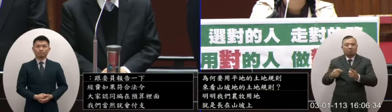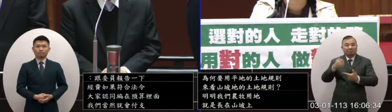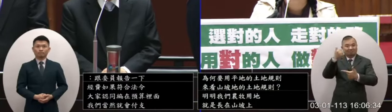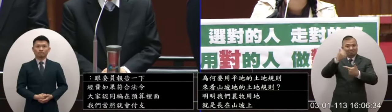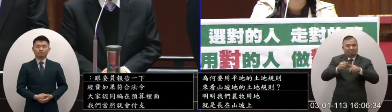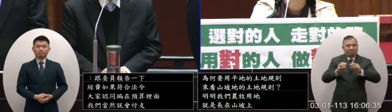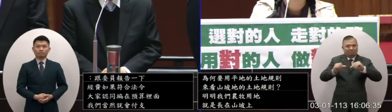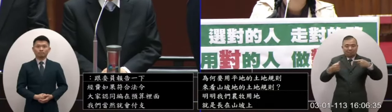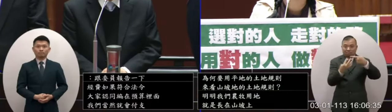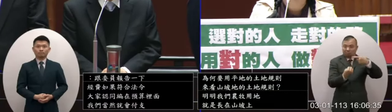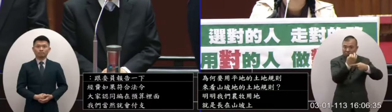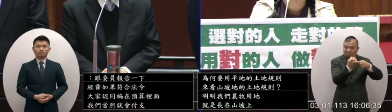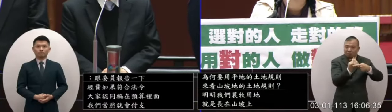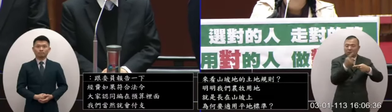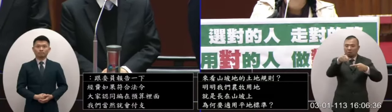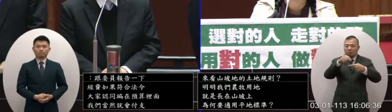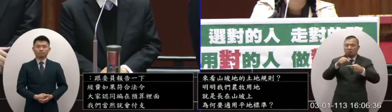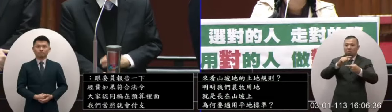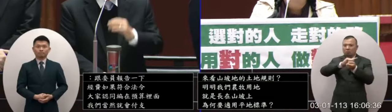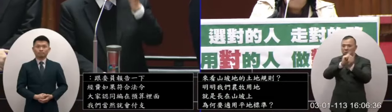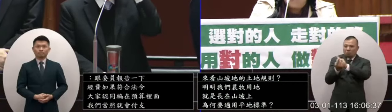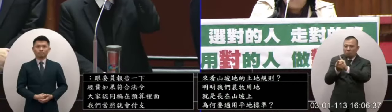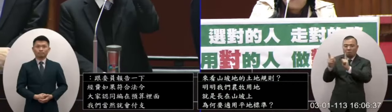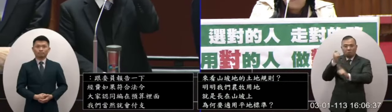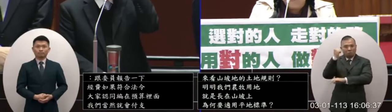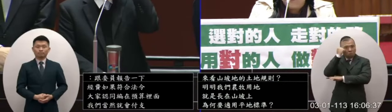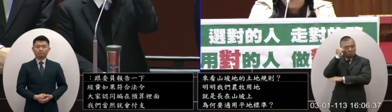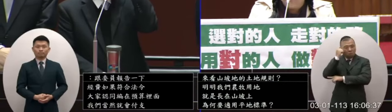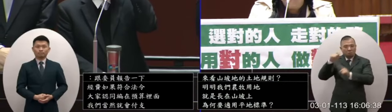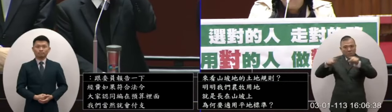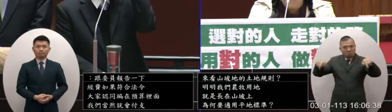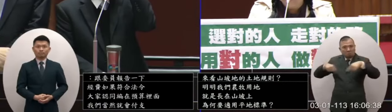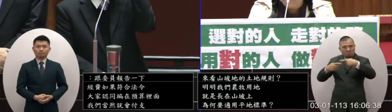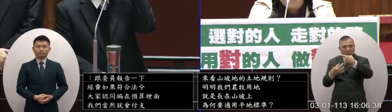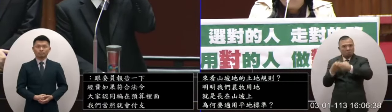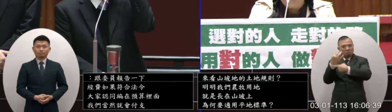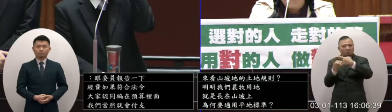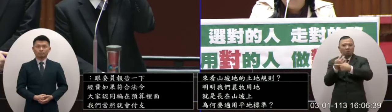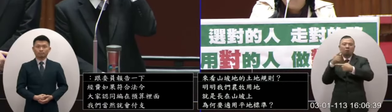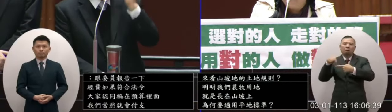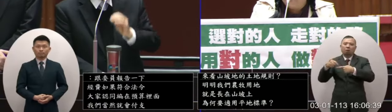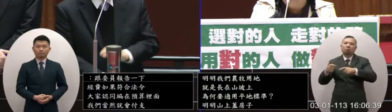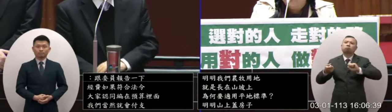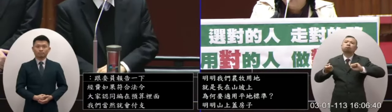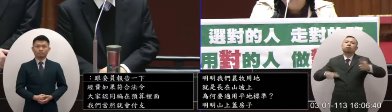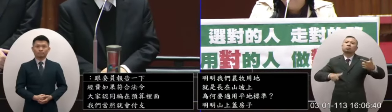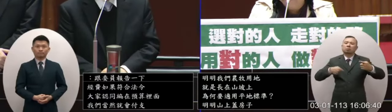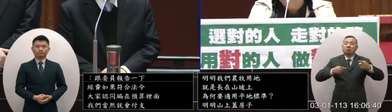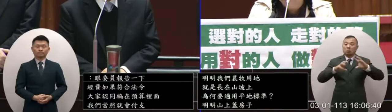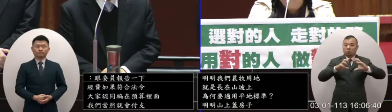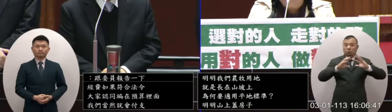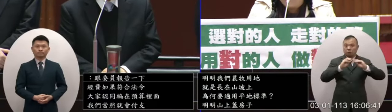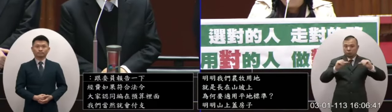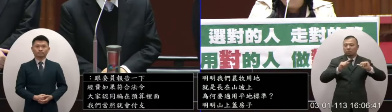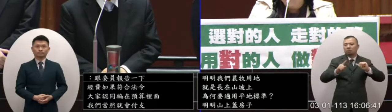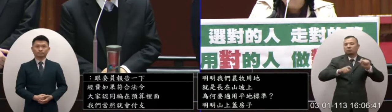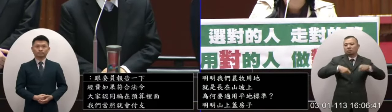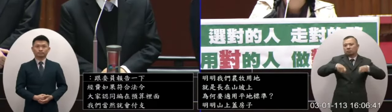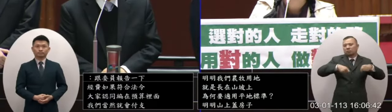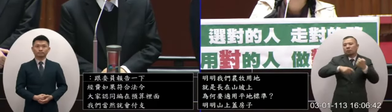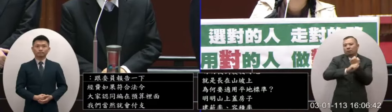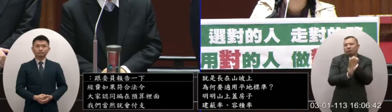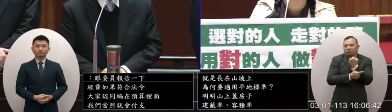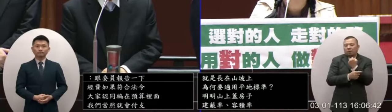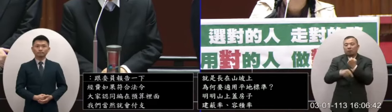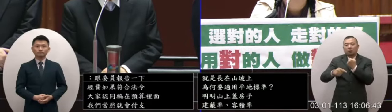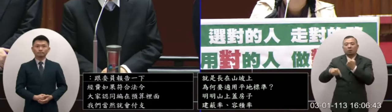么可以等同于在平地盖房子？所以呢，很高兴我们的国土计划法也会配合我们出现的就是原住民族